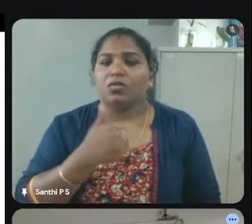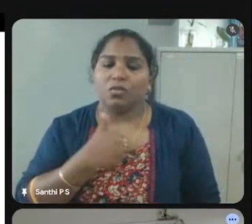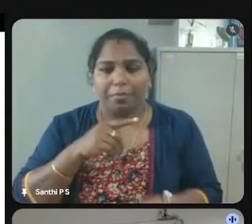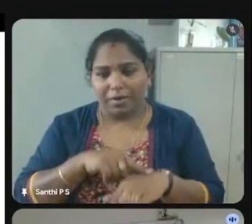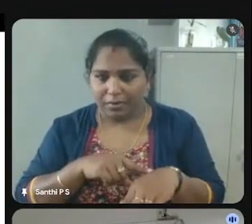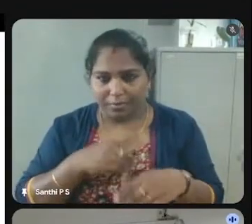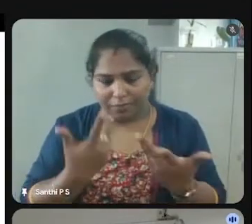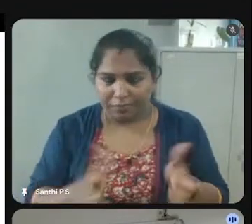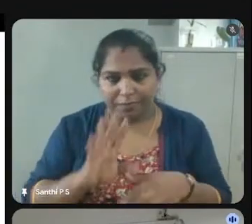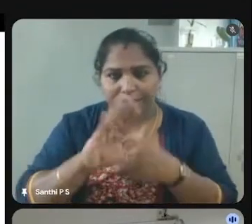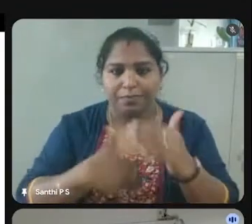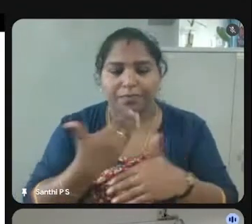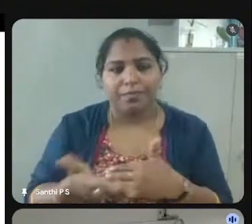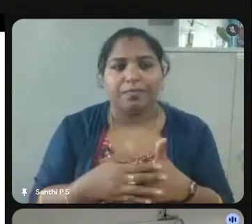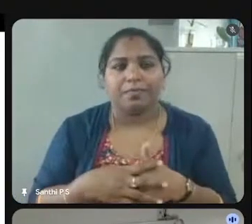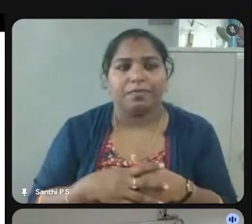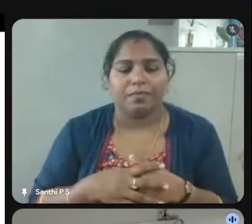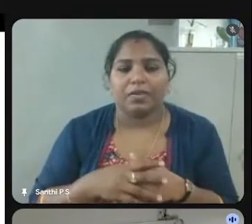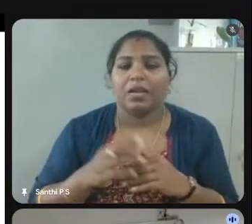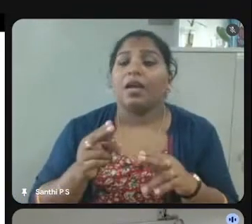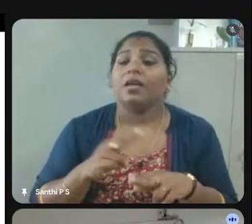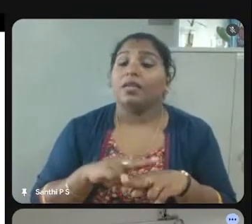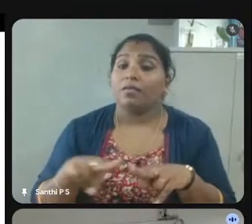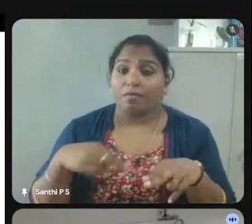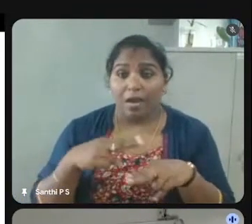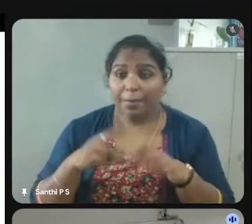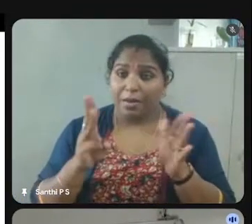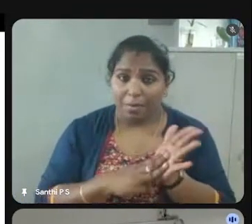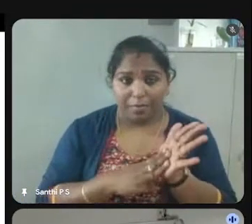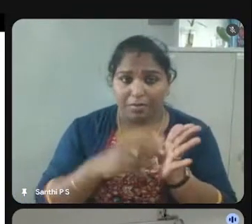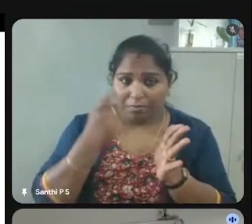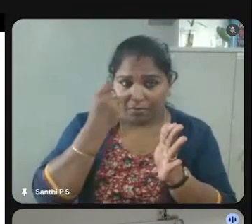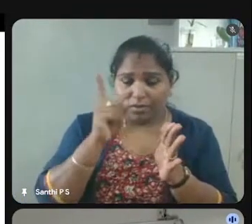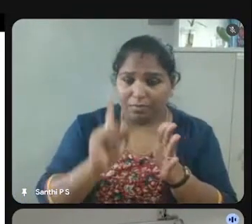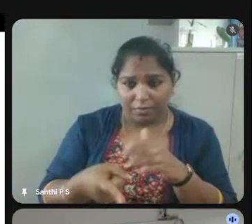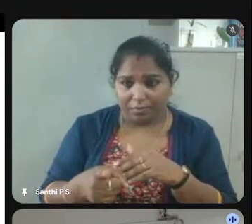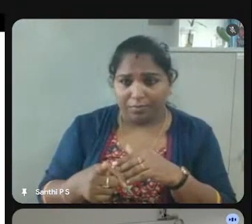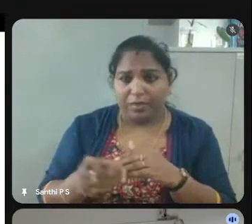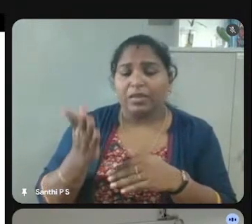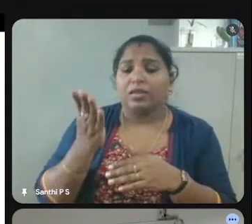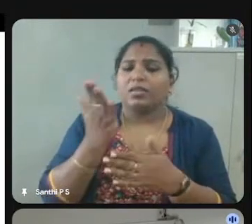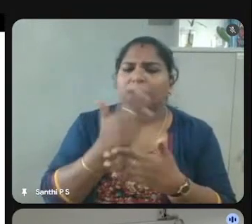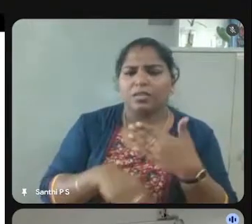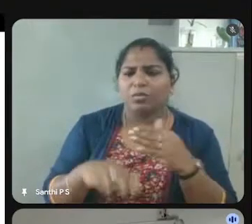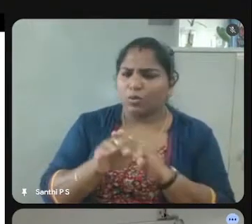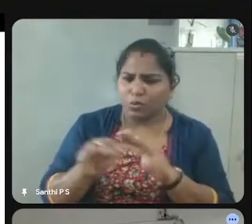പറയാനുള്ളത്. അടുത്തത് കുടുംബാംഗങ്ങളെ മനസ്സിലാക്കുക, അവരെ ബോധവൽക്കരിക്കുക. ഒരിക്കലും ഭിന്നശേഷിക്കാരായ കുട്ടികളുടെ രീതി നോക്കുമ്പോൾ